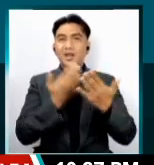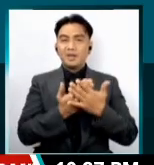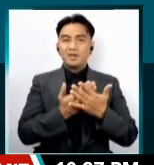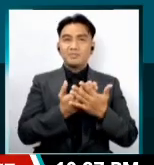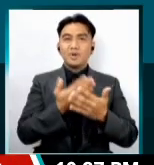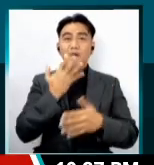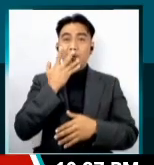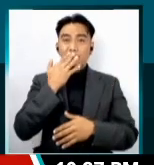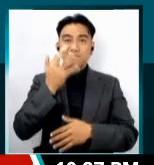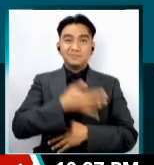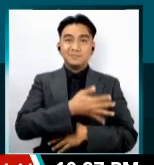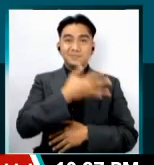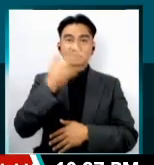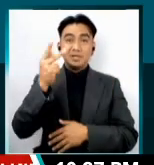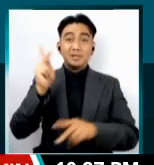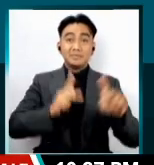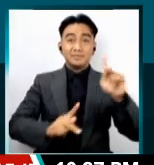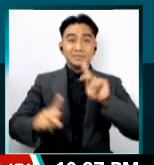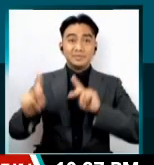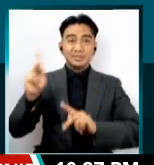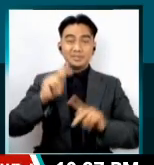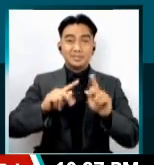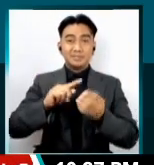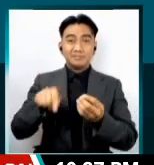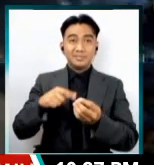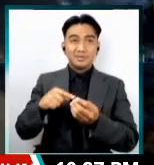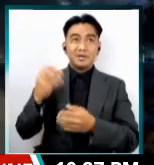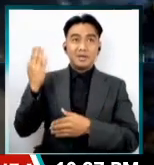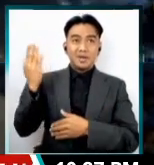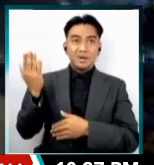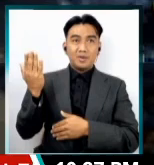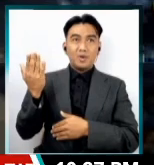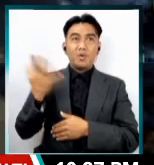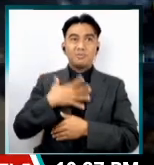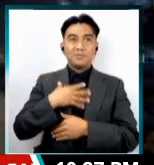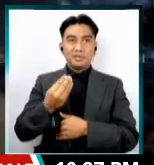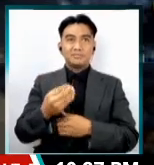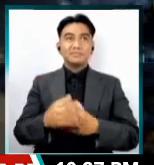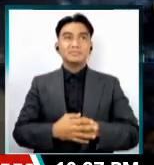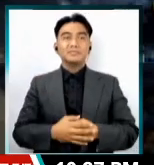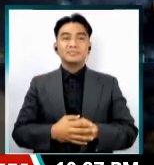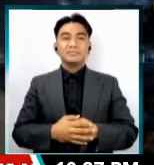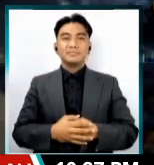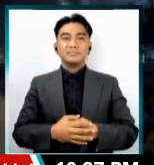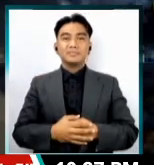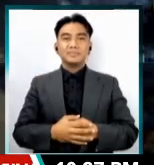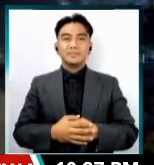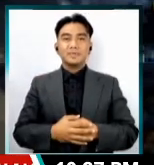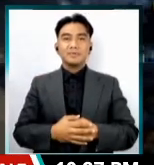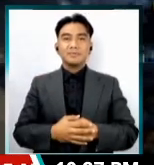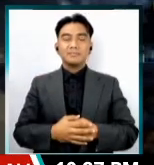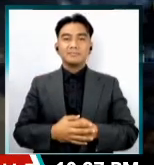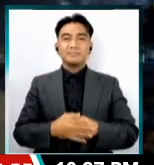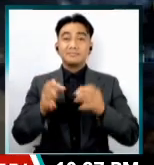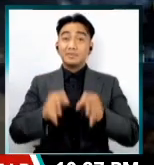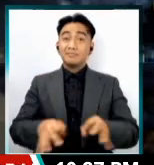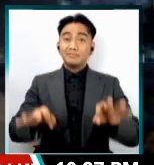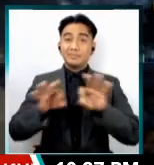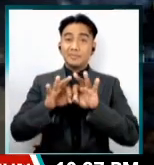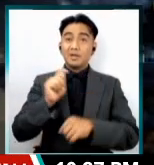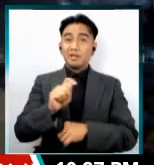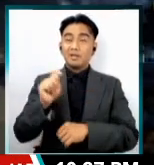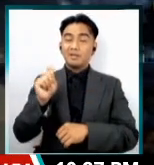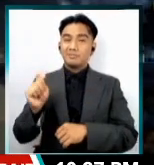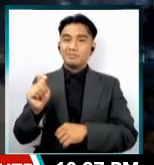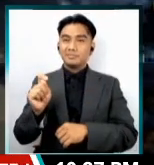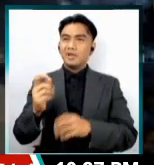physics, ang tawag dito ay white. Kaya ang kulay ng araw ay white. Yung value kasi ng TikTok is its ability to engage people na in a